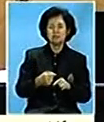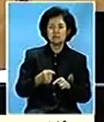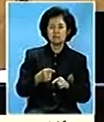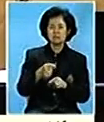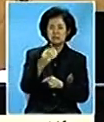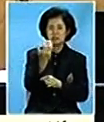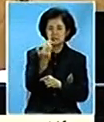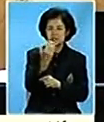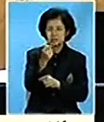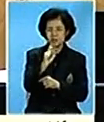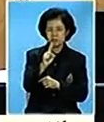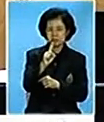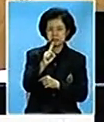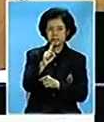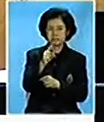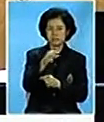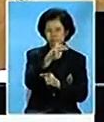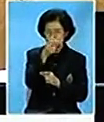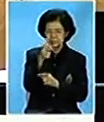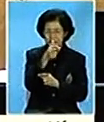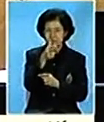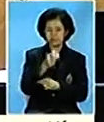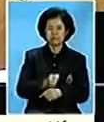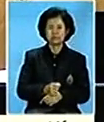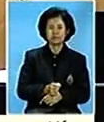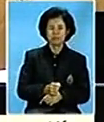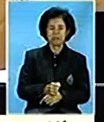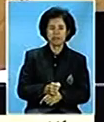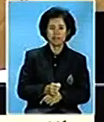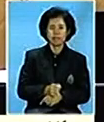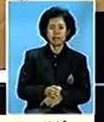ศน์ช่อง11ถ่ายทอดนะครับ โทษนะ